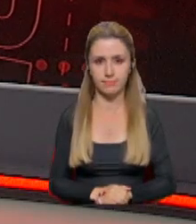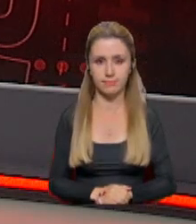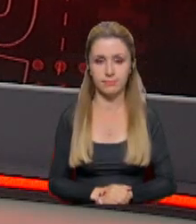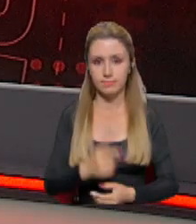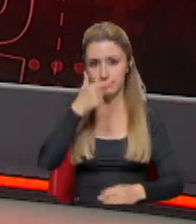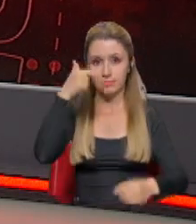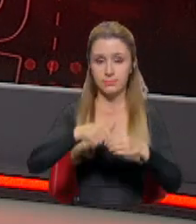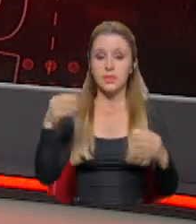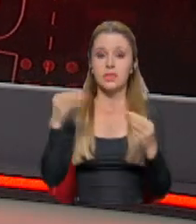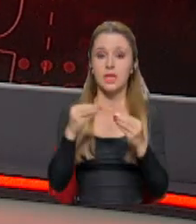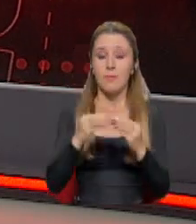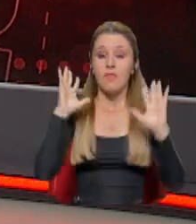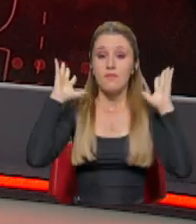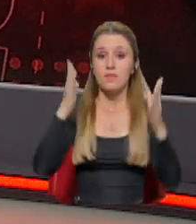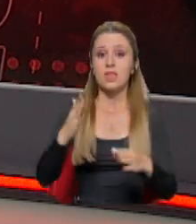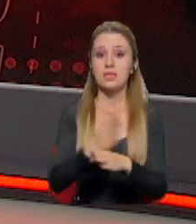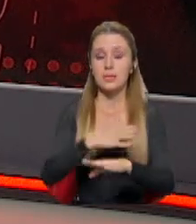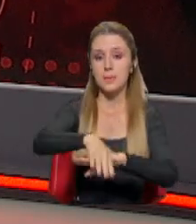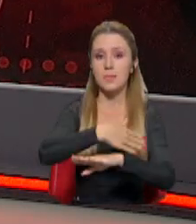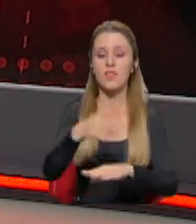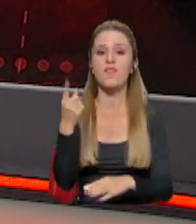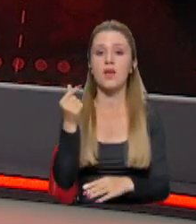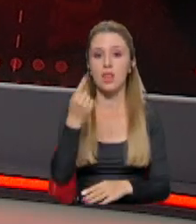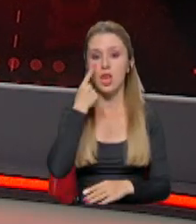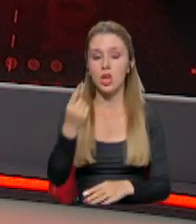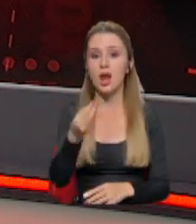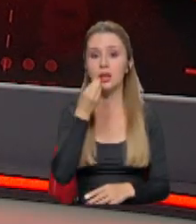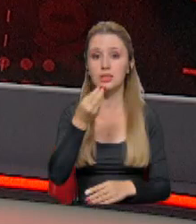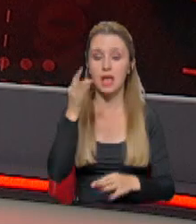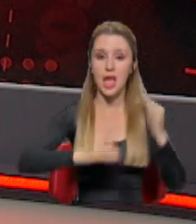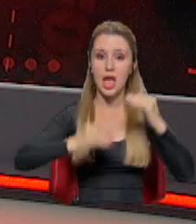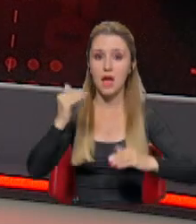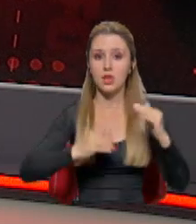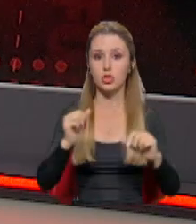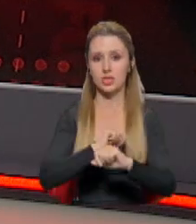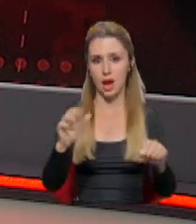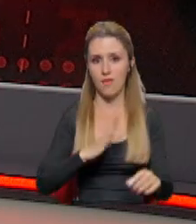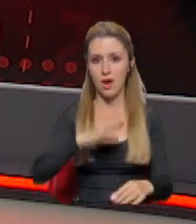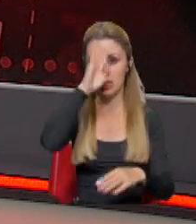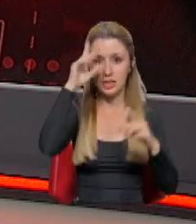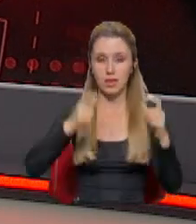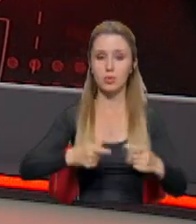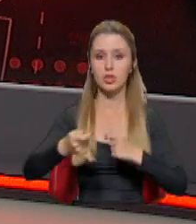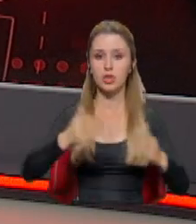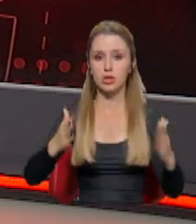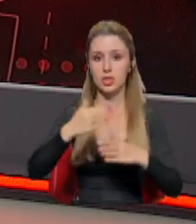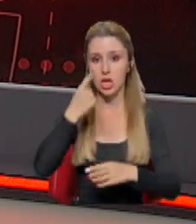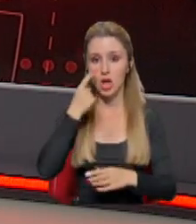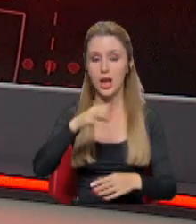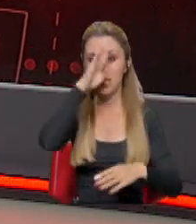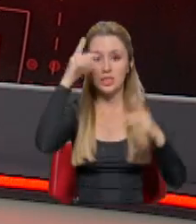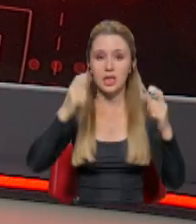motorine gelen zamlar En çok da sebze meyve fiyatlarını gıda enflasyonunu etkiliyor İstanbul Ticaret Odasına göre